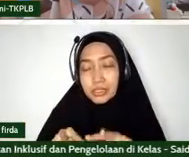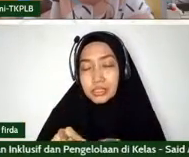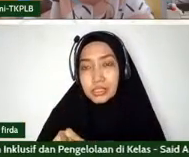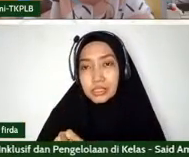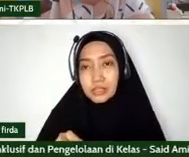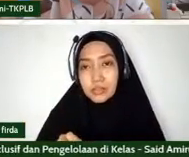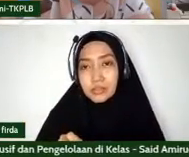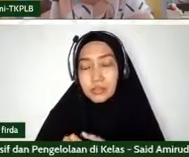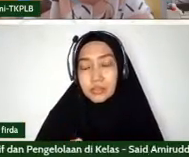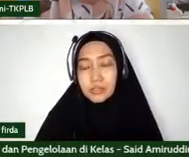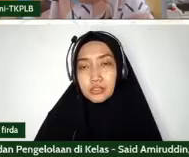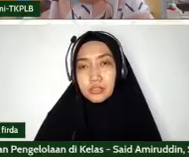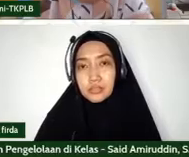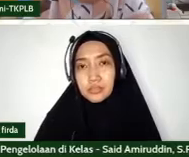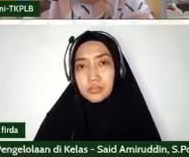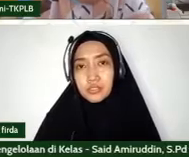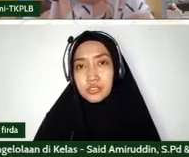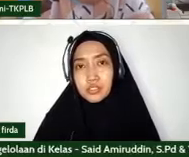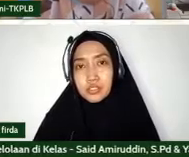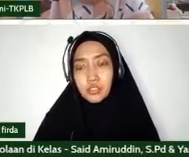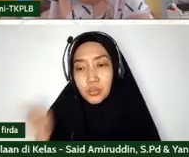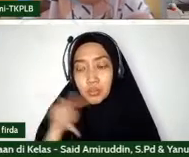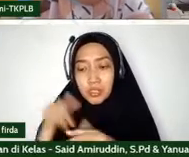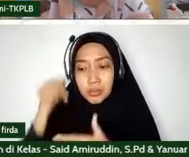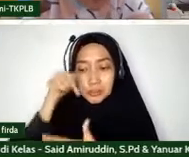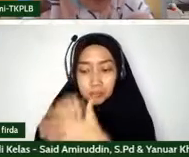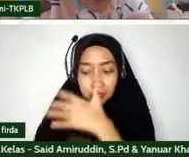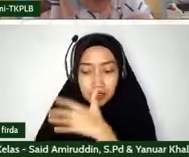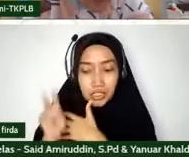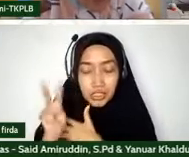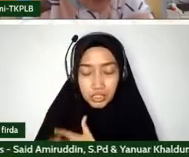kan? Observasi lebih dalam lagi